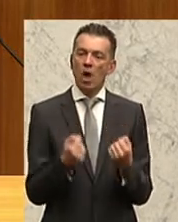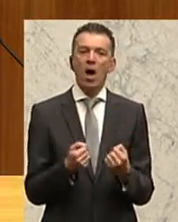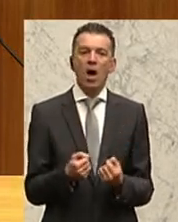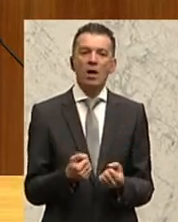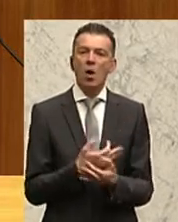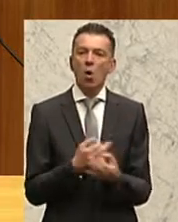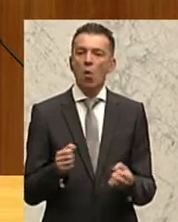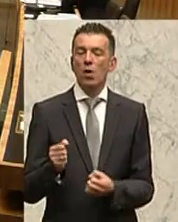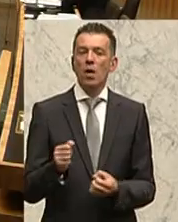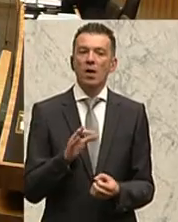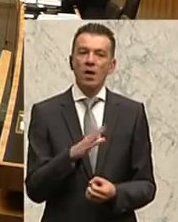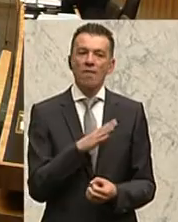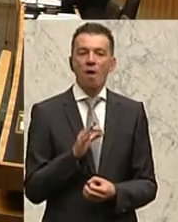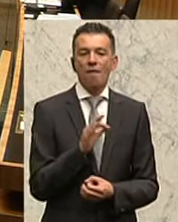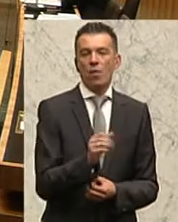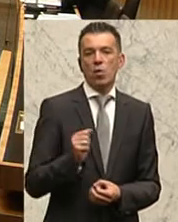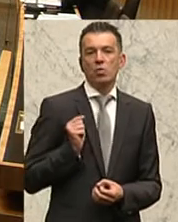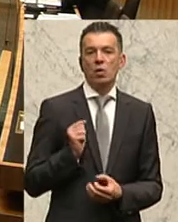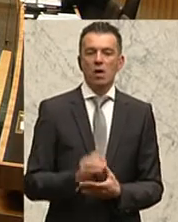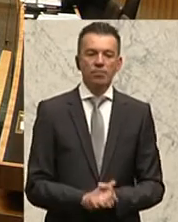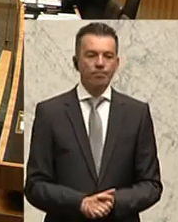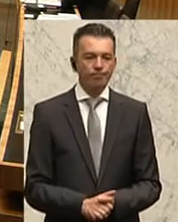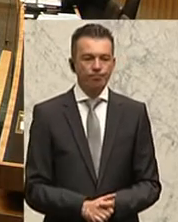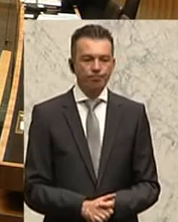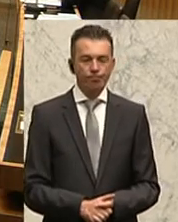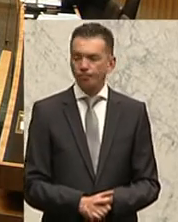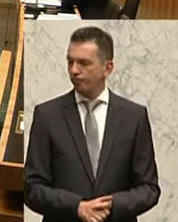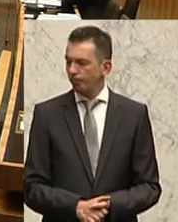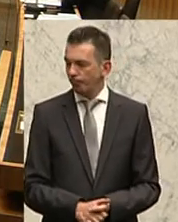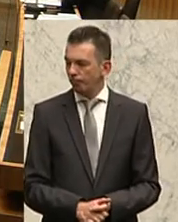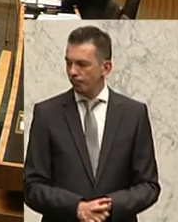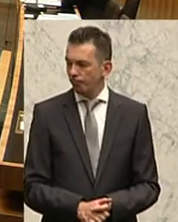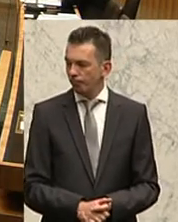gefährden. Am Wort ist dann der Staatssekretär.